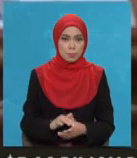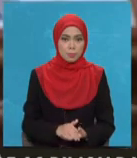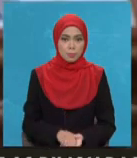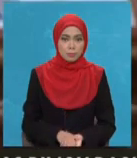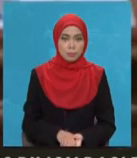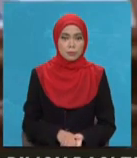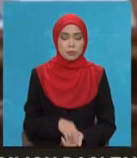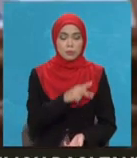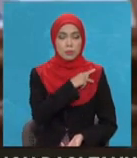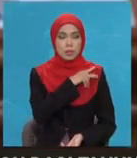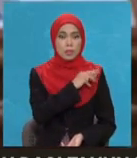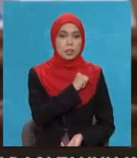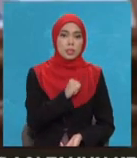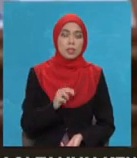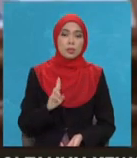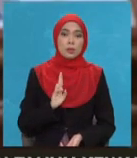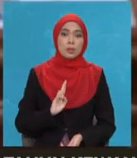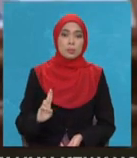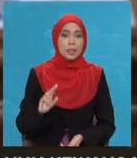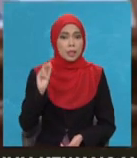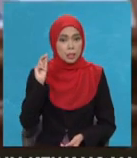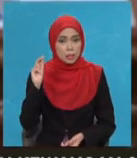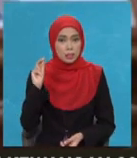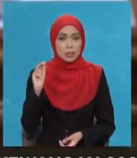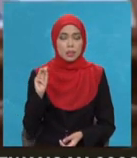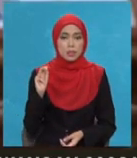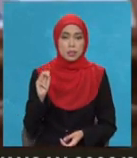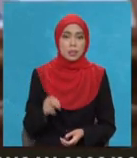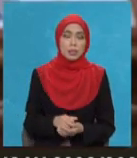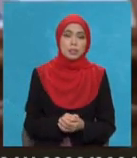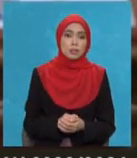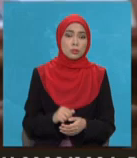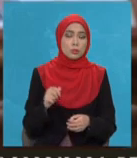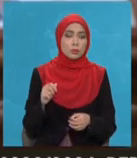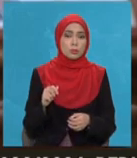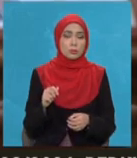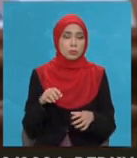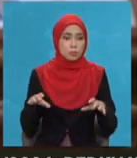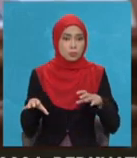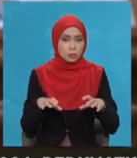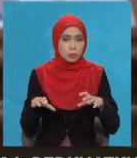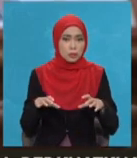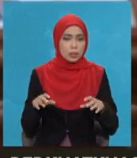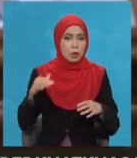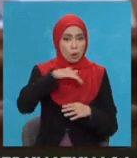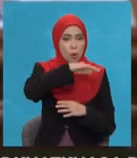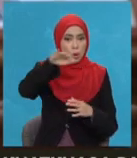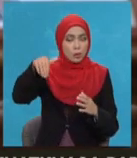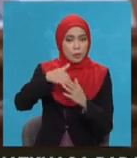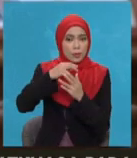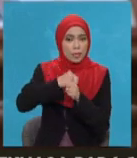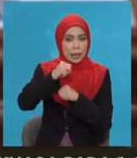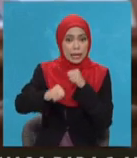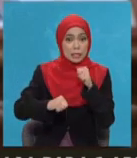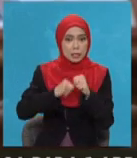Kementerian hallogama akan benar-benar menepati makna kepada pendekatan kolom dengan